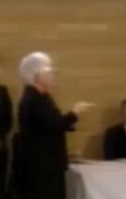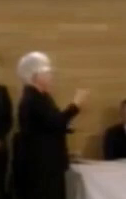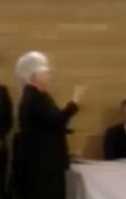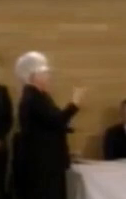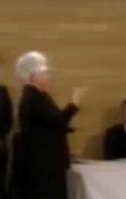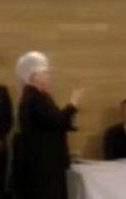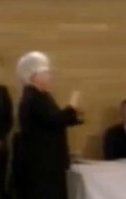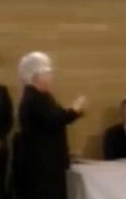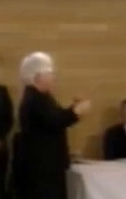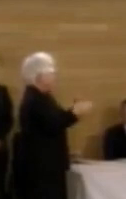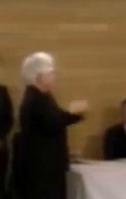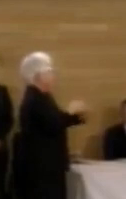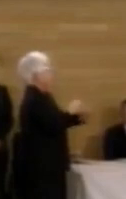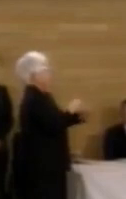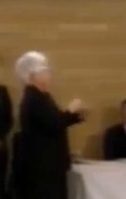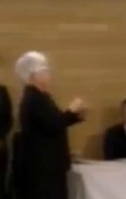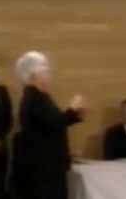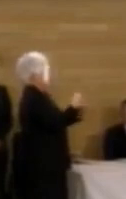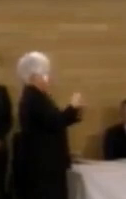た教訓を